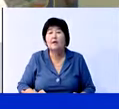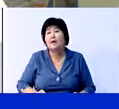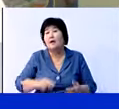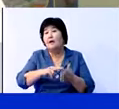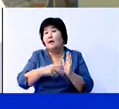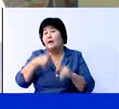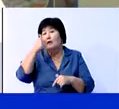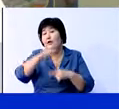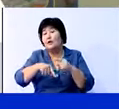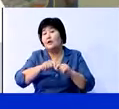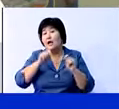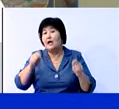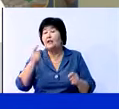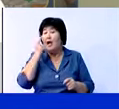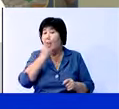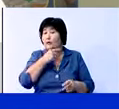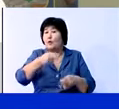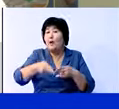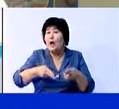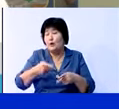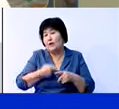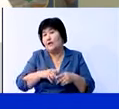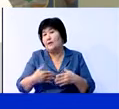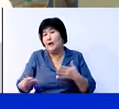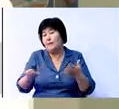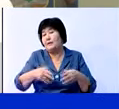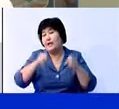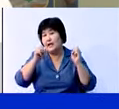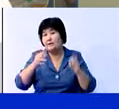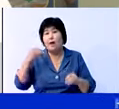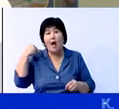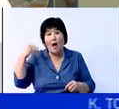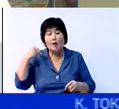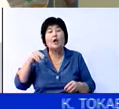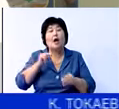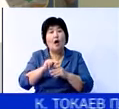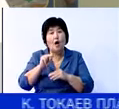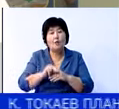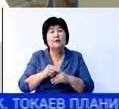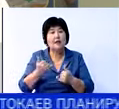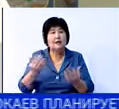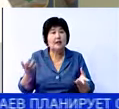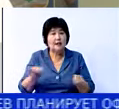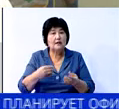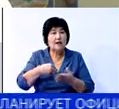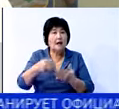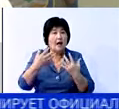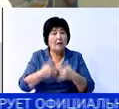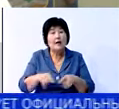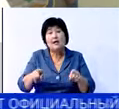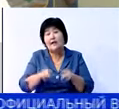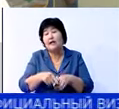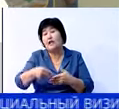Планируем в следующем году открыть офтальмохирургию. Для этого пригласили специалистов из Актобе. Обучили, приобретаем необходимое оборудование.